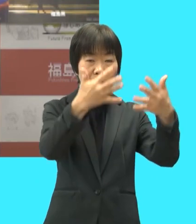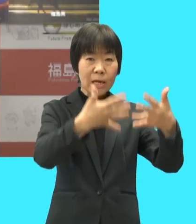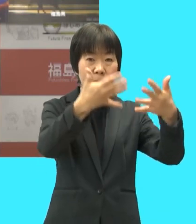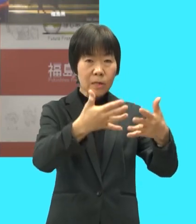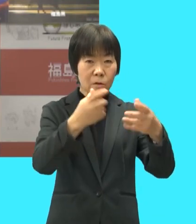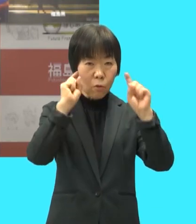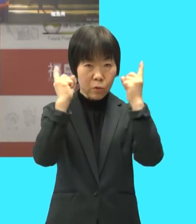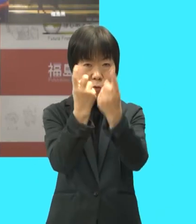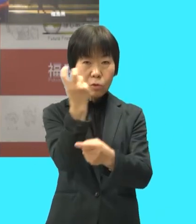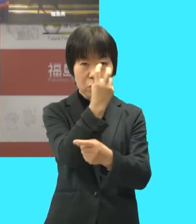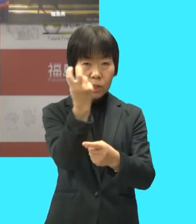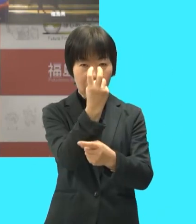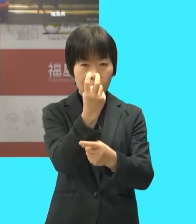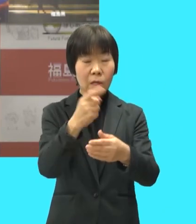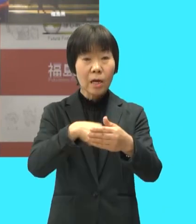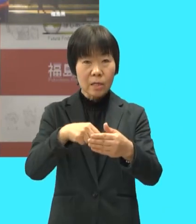で、はい、まあ、先ほどのもあった